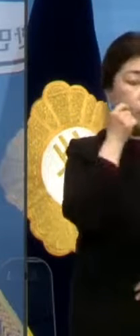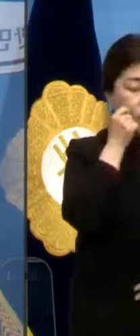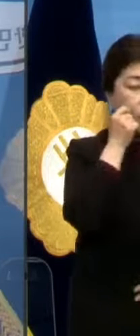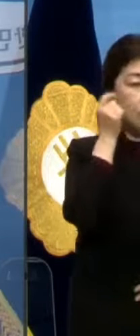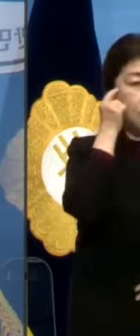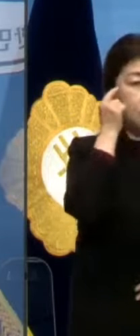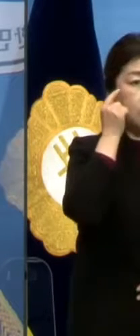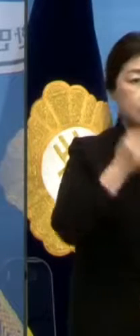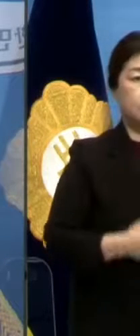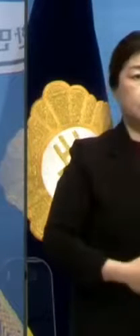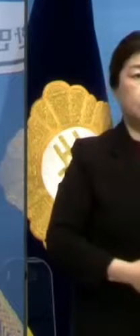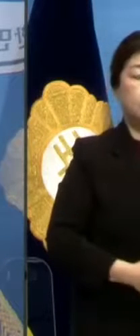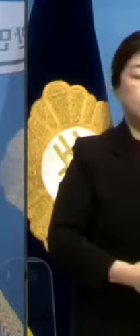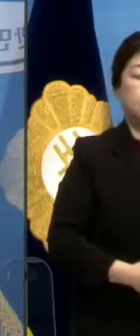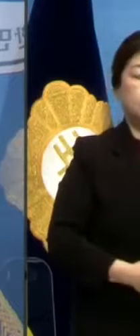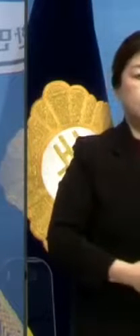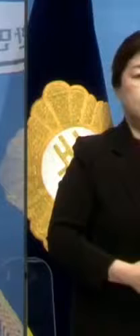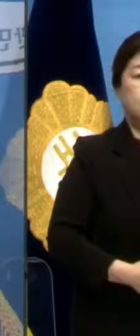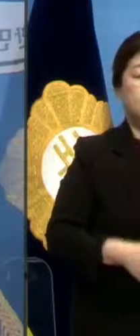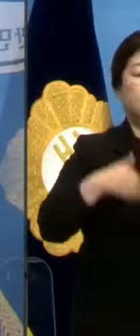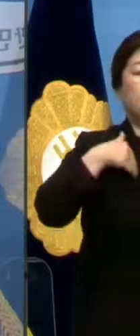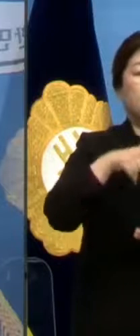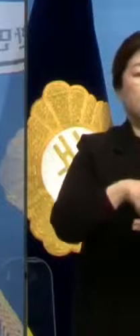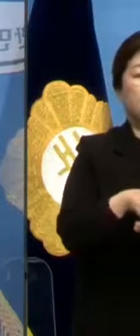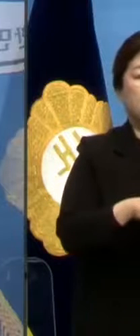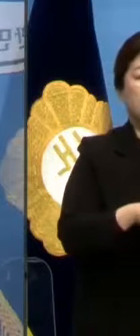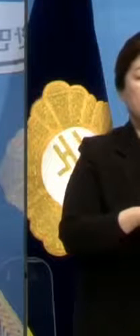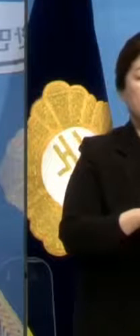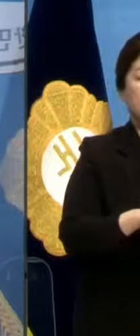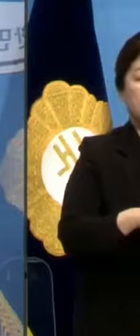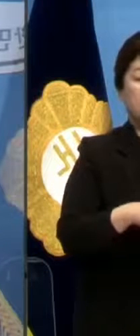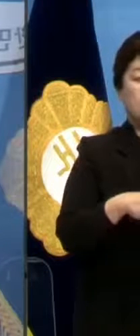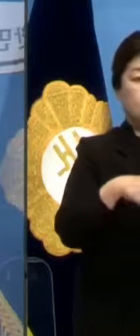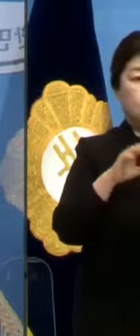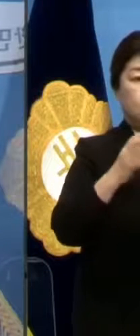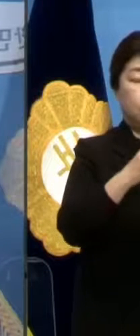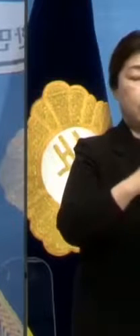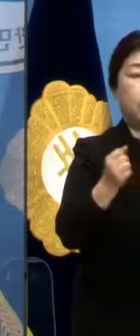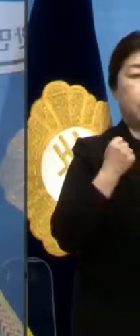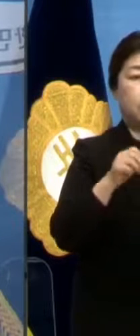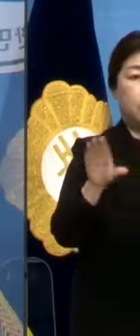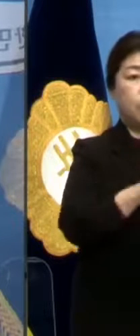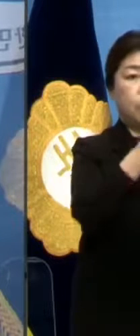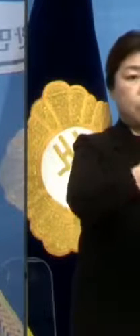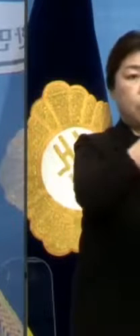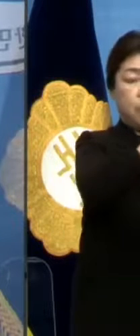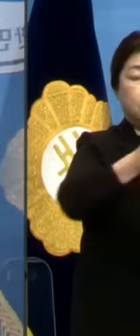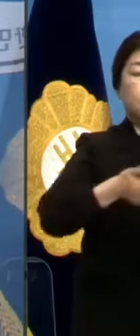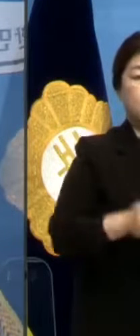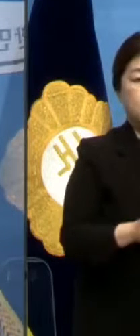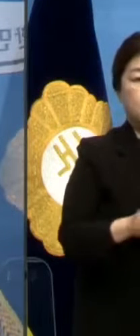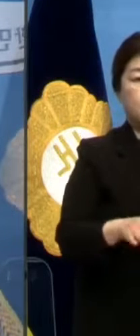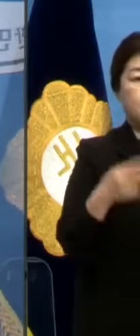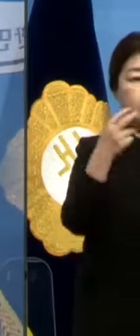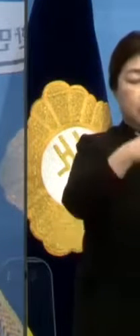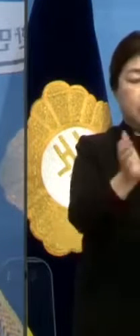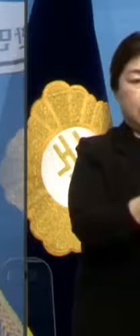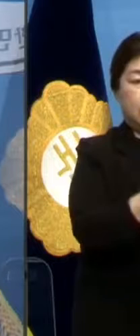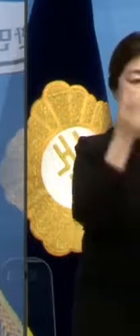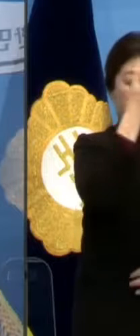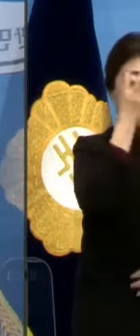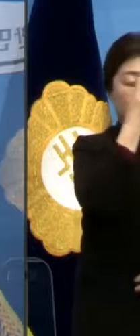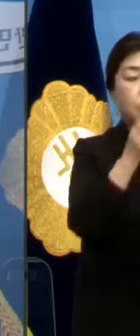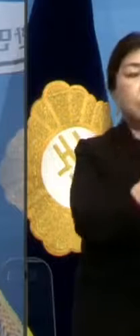그렇지 않다고 생각합니다. 저는 당 사무총장 출신으로서 그리고 당을 지켜온 사람으로서